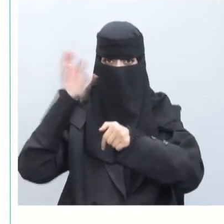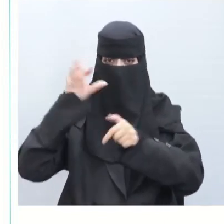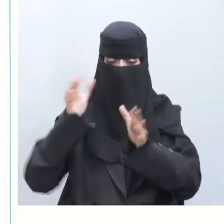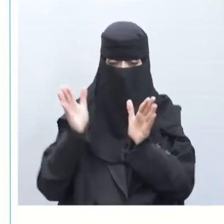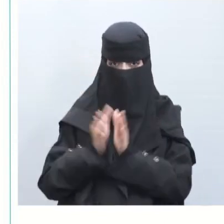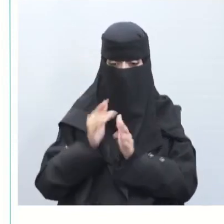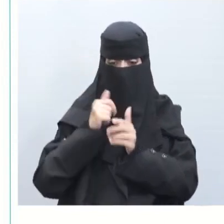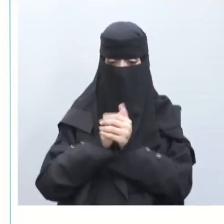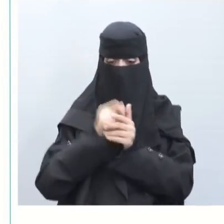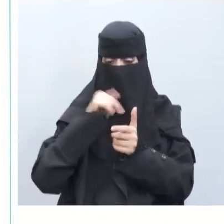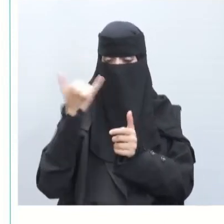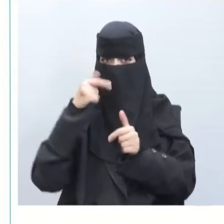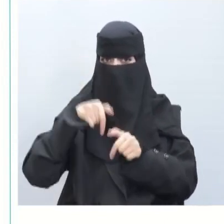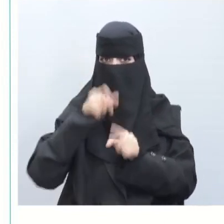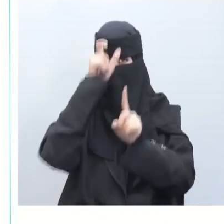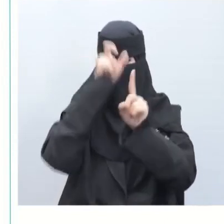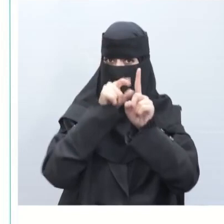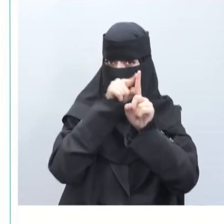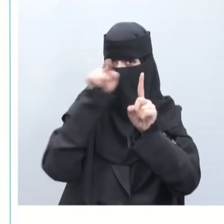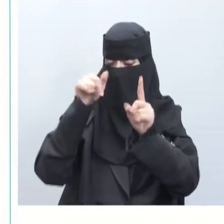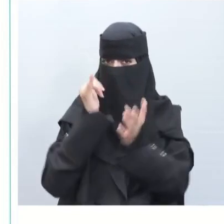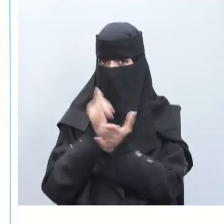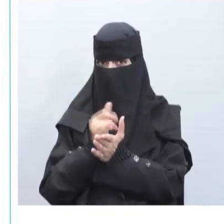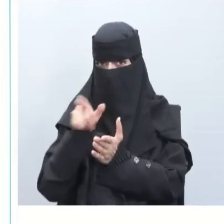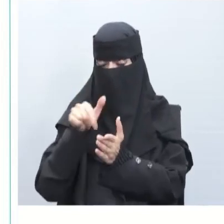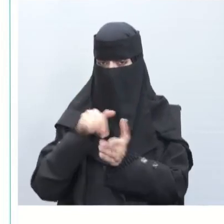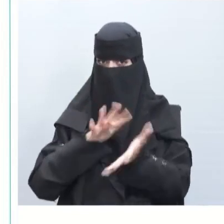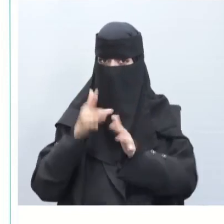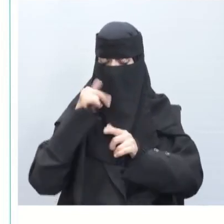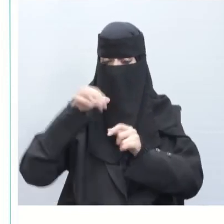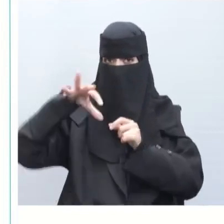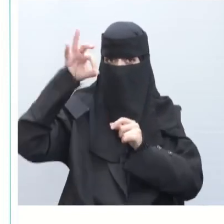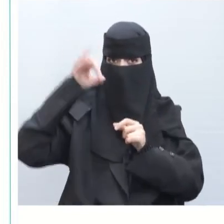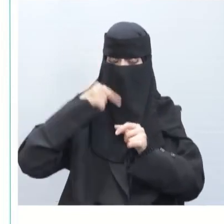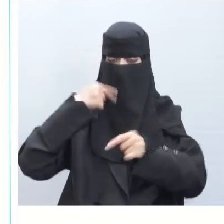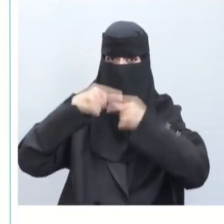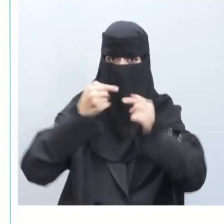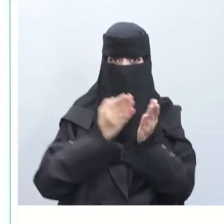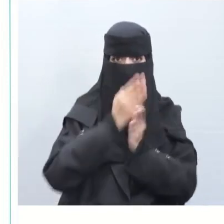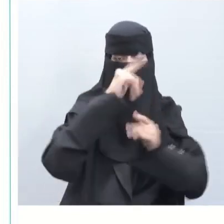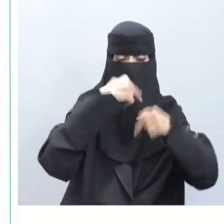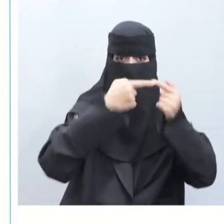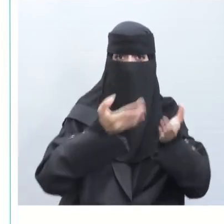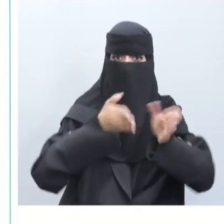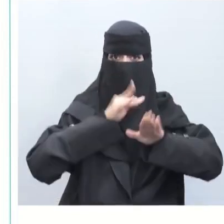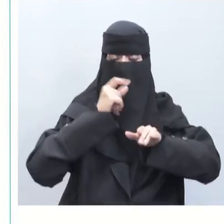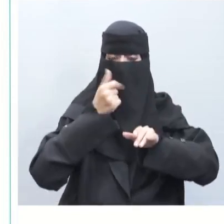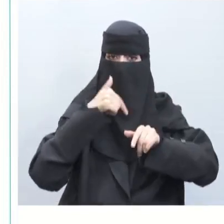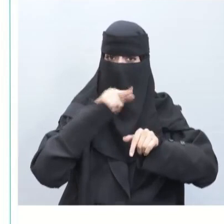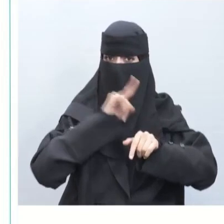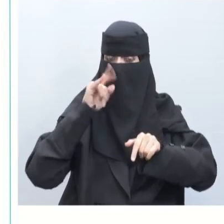صغيره تهم اصحابها كثيرا فاذا كانت الخيارات المستدامه لها اكثر تكلفه